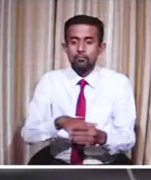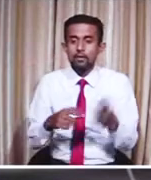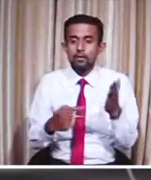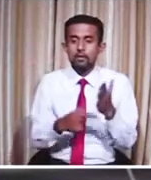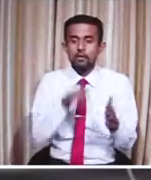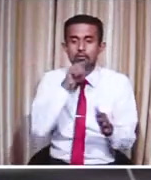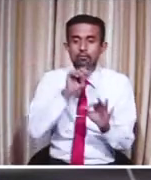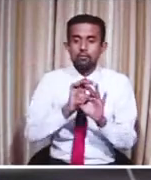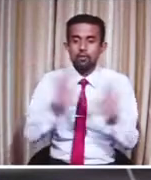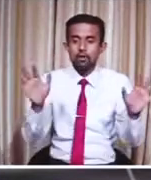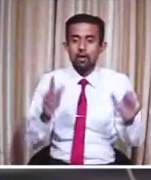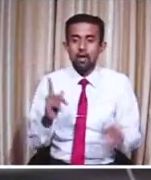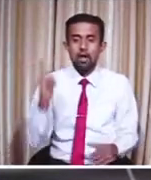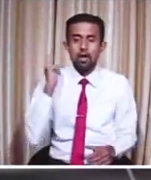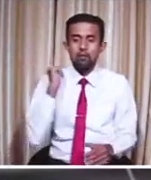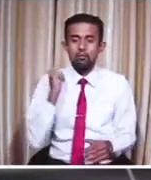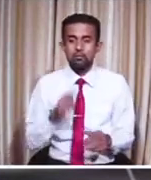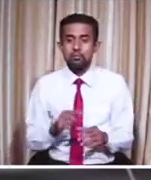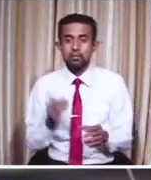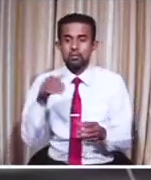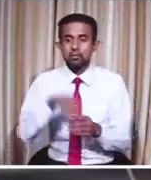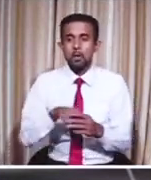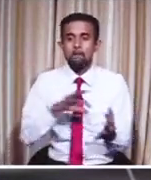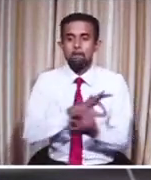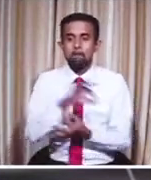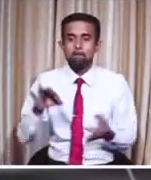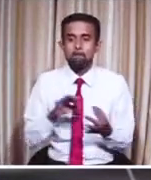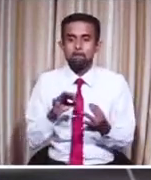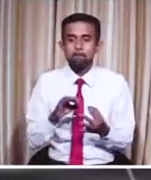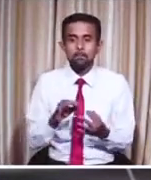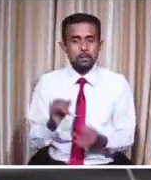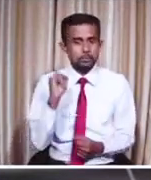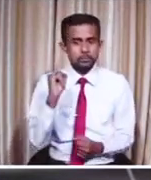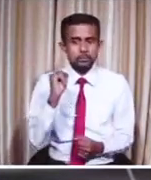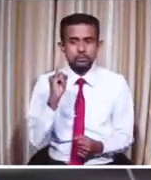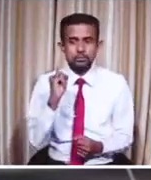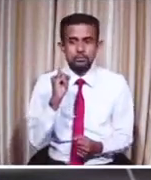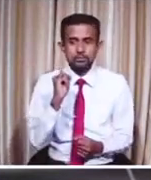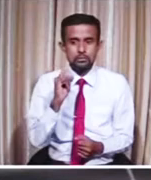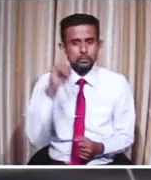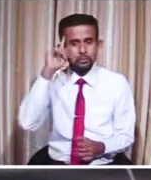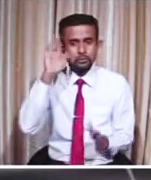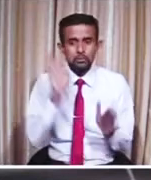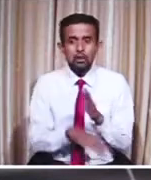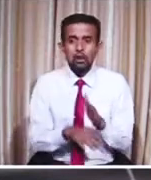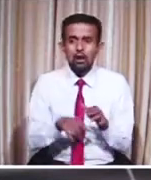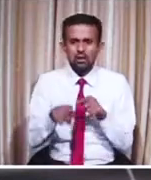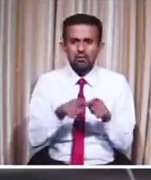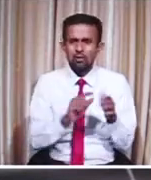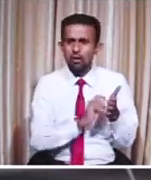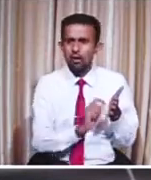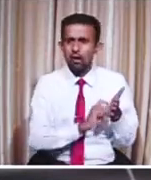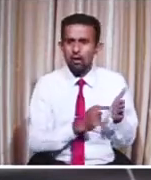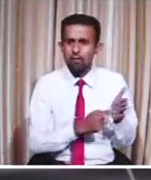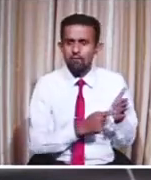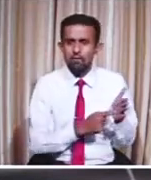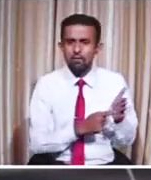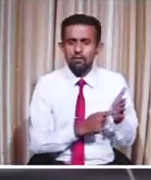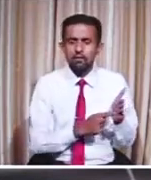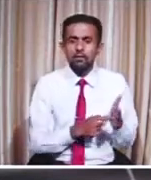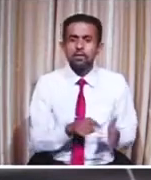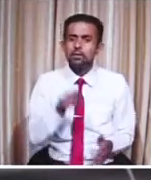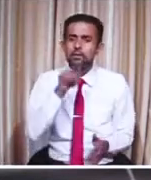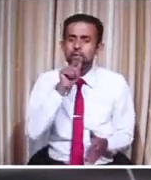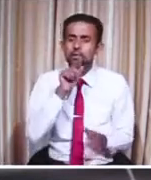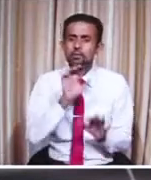reka. Hamuda abe mesti demi memperdaya tentera di tahani kerana, ikut balas sepilku kono mano doge katino. Tapi ia mungkin Twitter agak